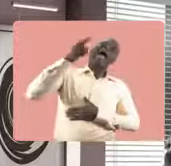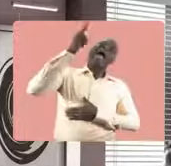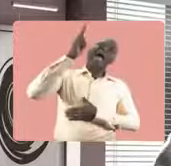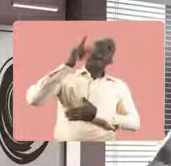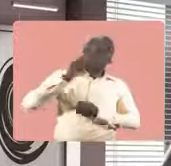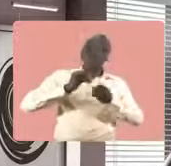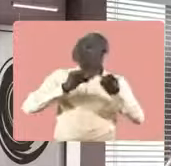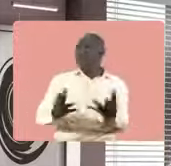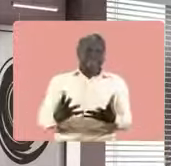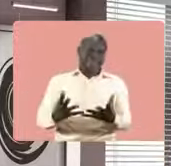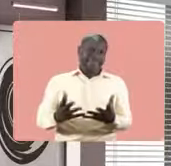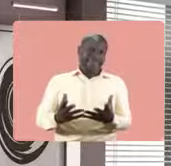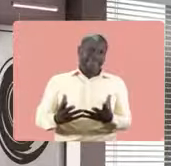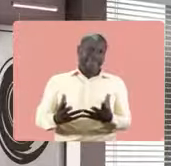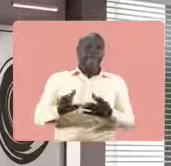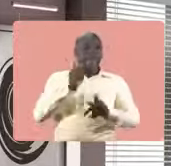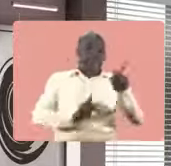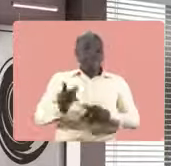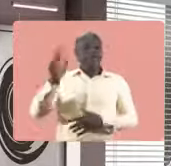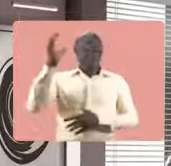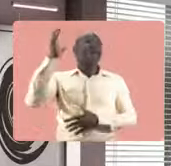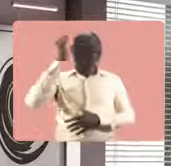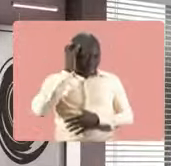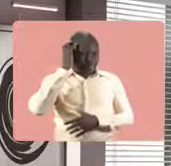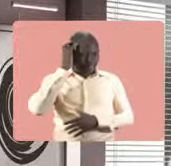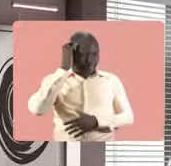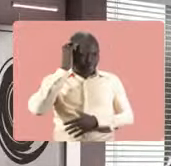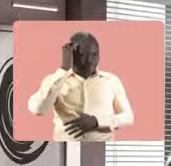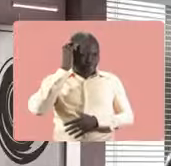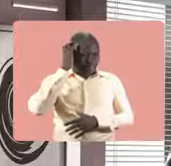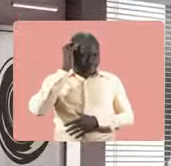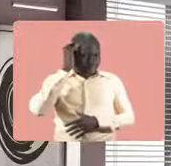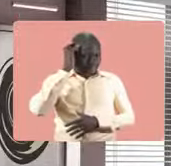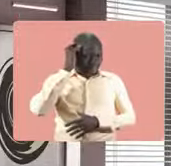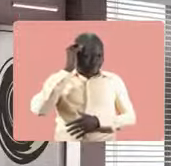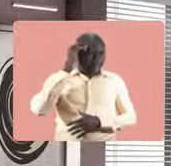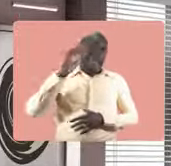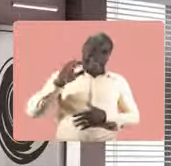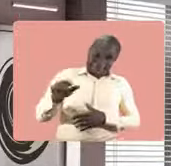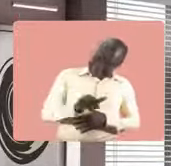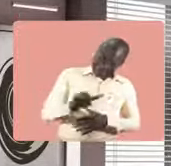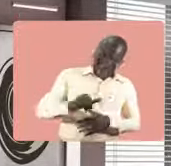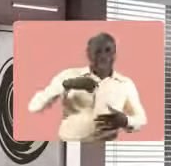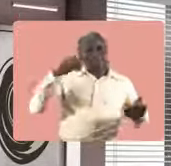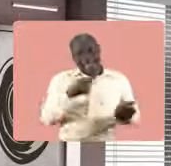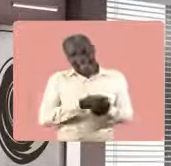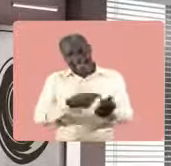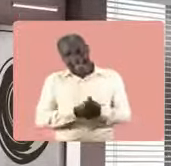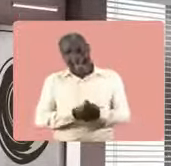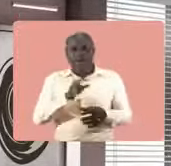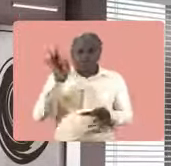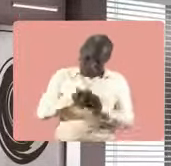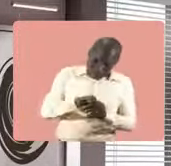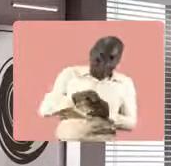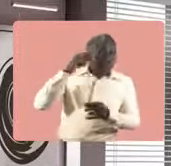sina ugina huwa, na uti, na epayo. Midafo pa, utiame. Anya nunti. Ena gana fwa yese betu aba